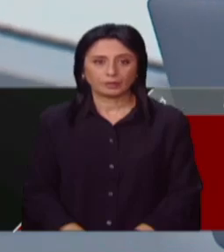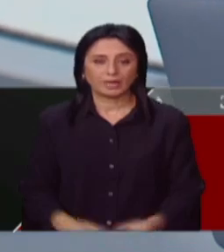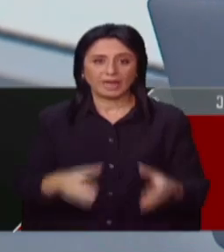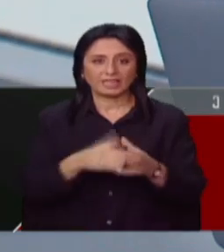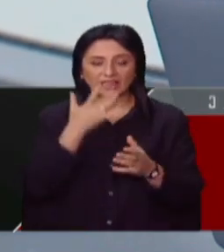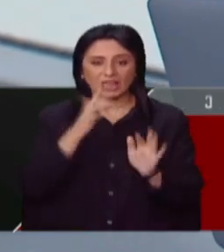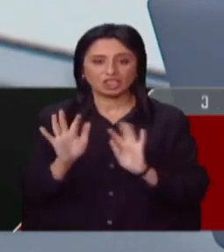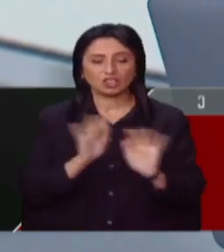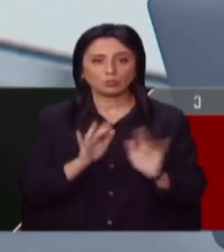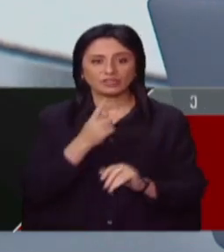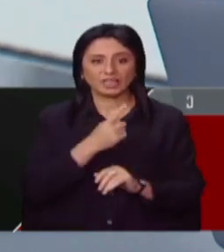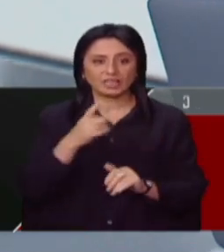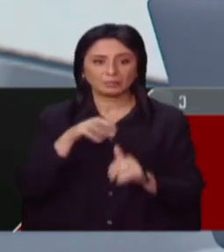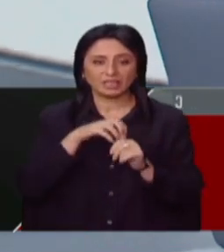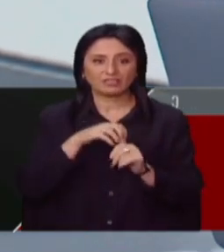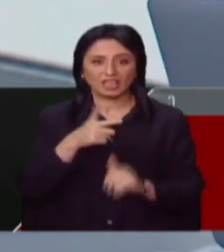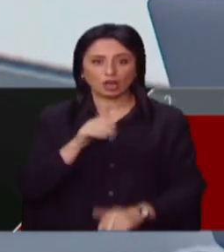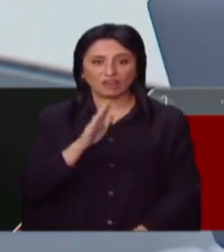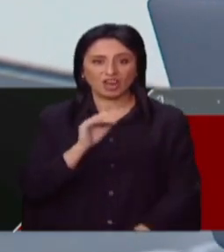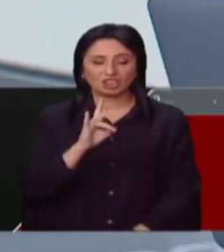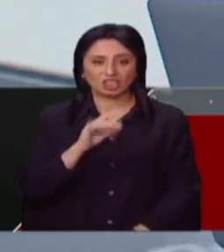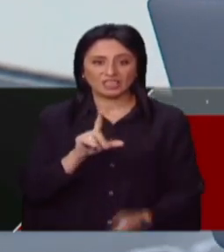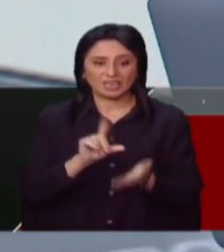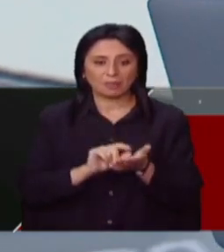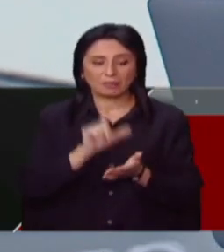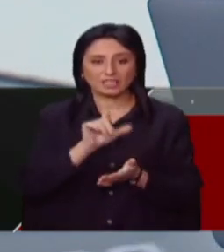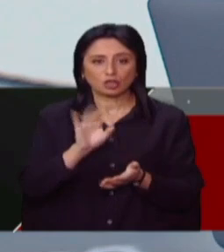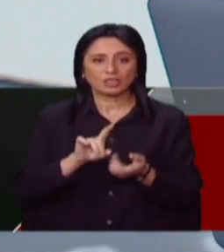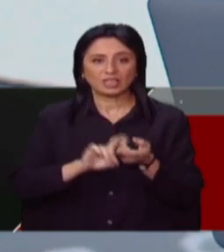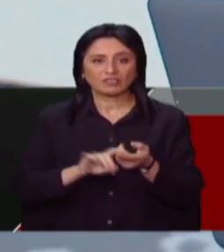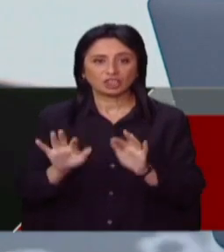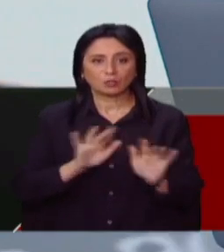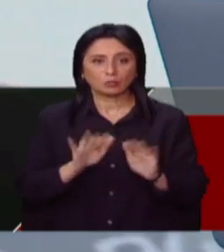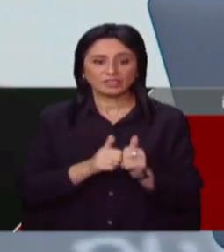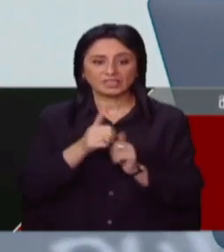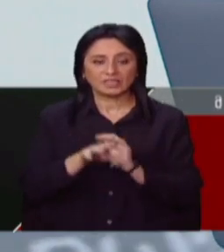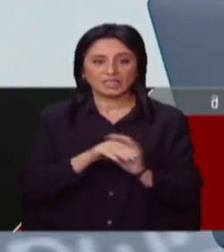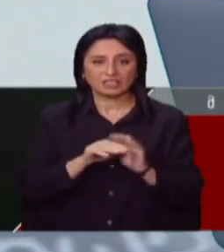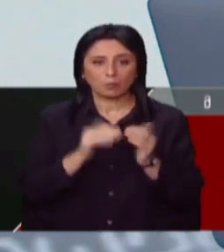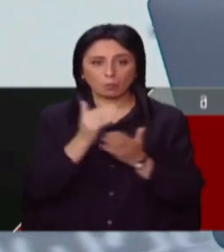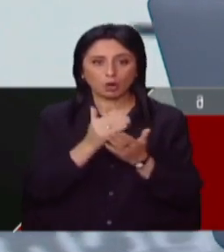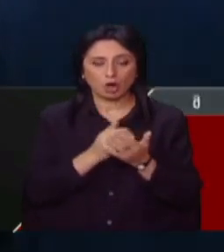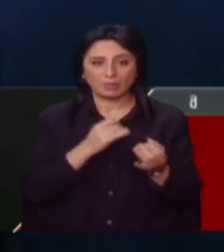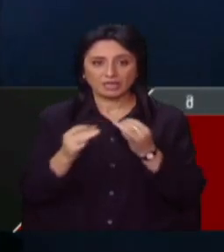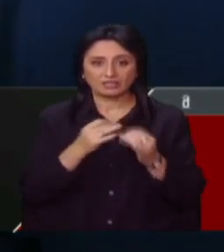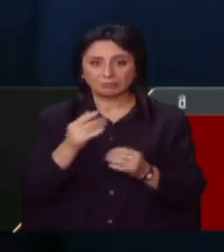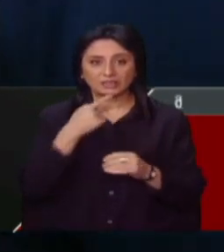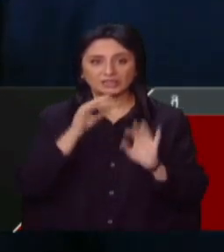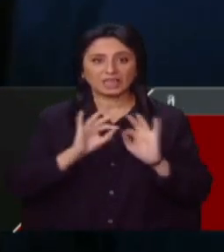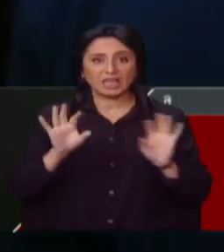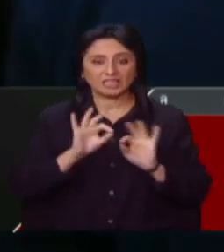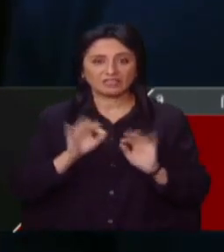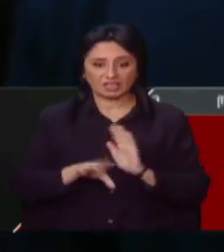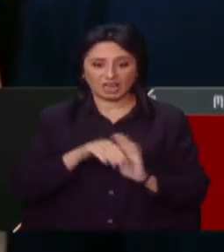ერთიანობა ნაციონალური მოძრაობის ერთ-ერთმა ლიდერმა გიორგი ვაშაძემ პენსიონერებთან დაკავშირებით მოძრაობის წინა საარჩევნო პროგრამაზე ისაუბრა. მისი